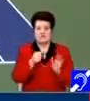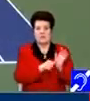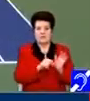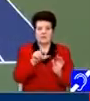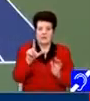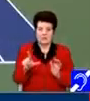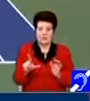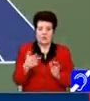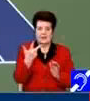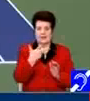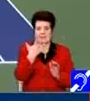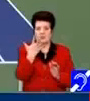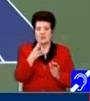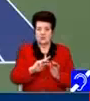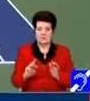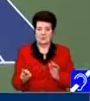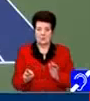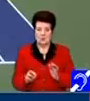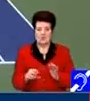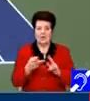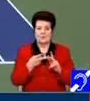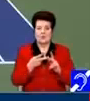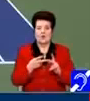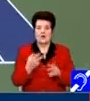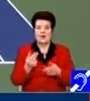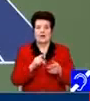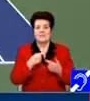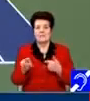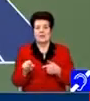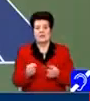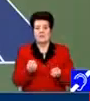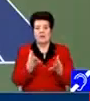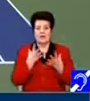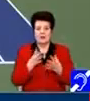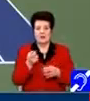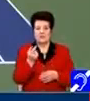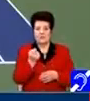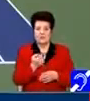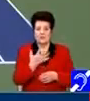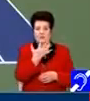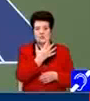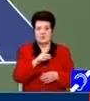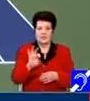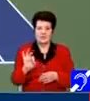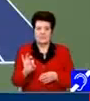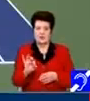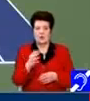la 2 în 35 de minute. Iar în setul al doilea, diferența a fost și mai clară, cel puțin până la 5 la 0